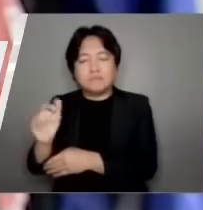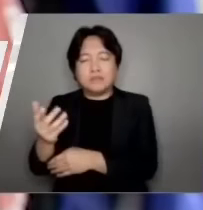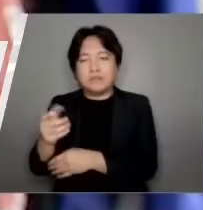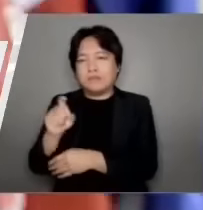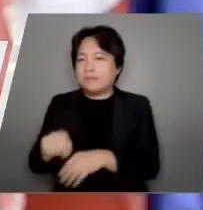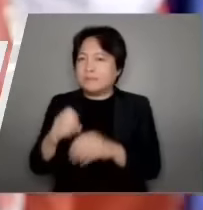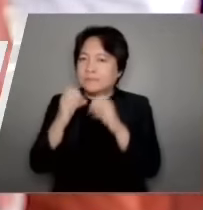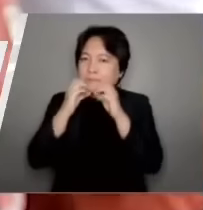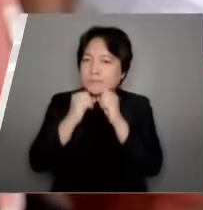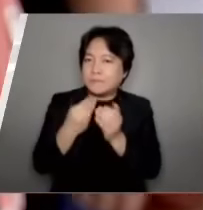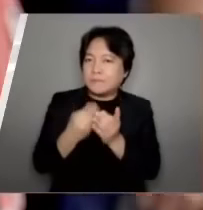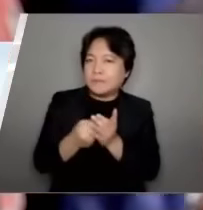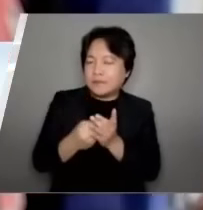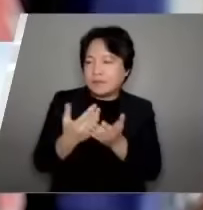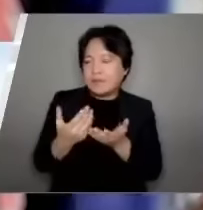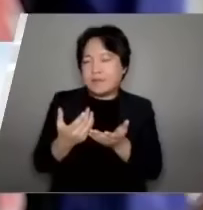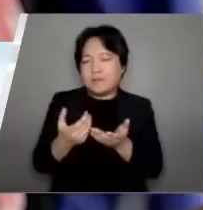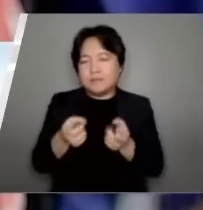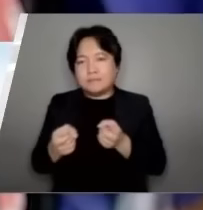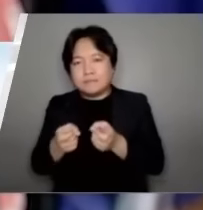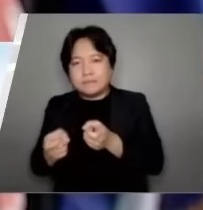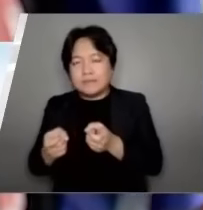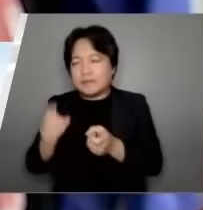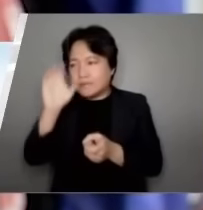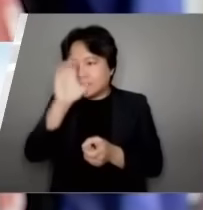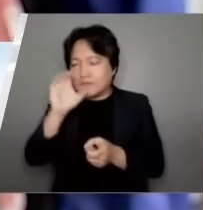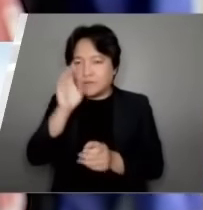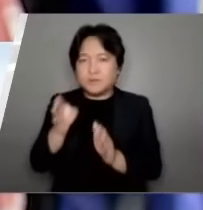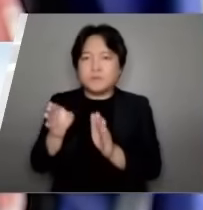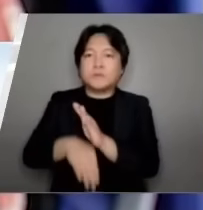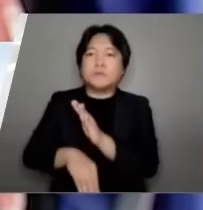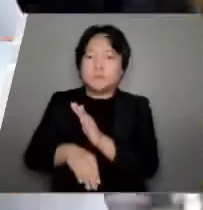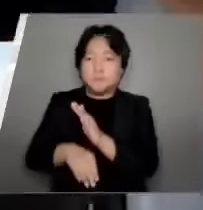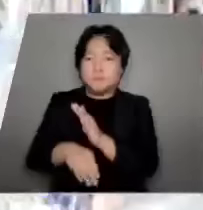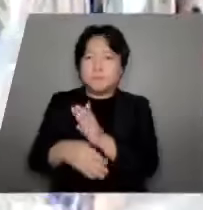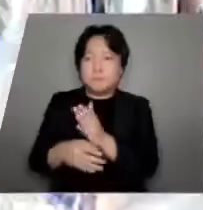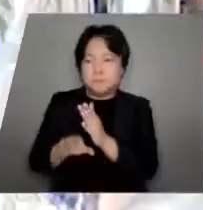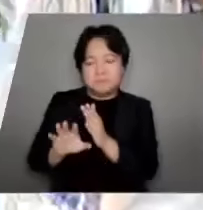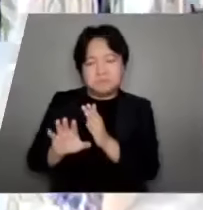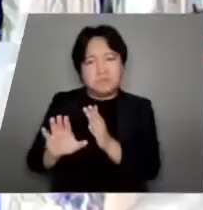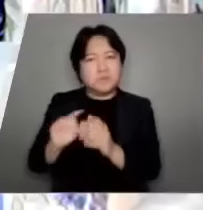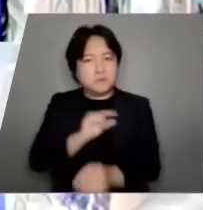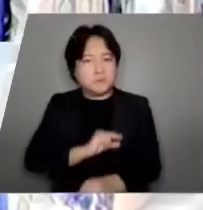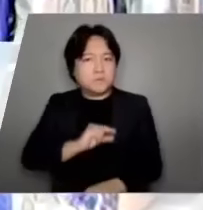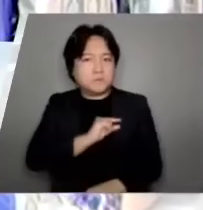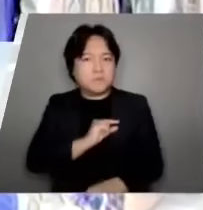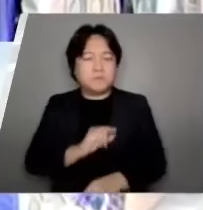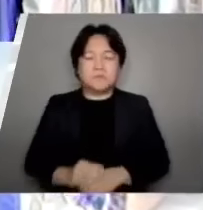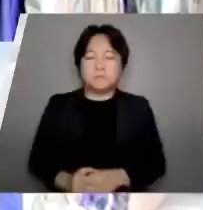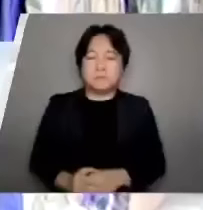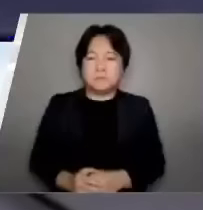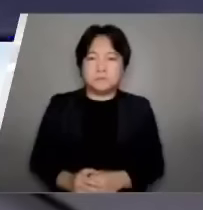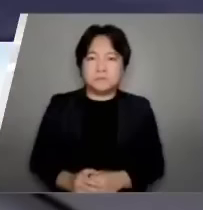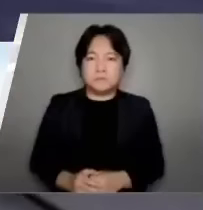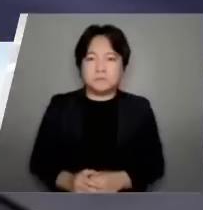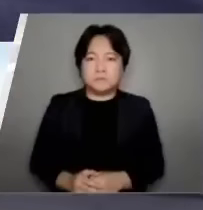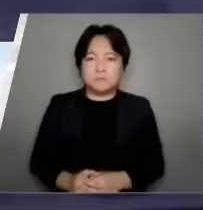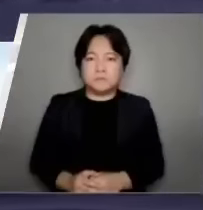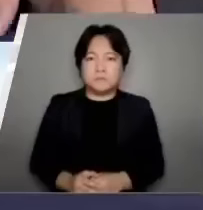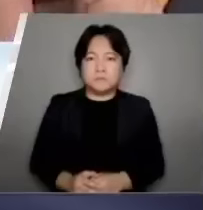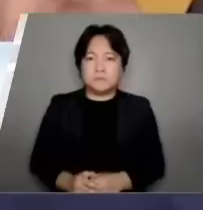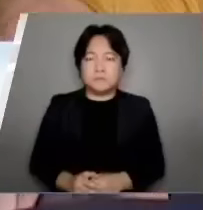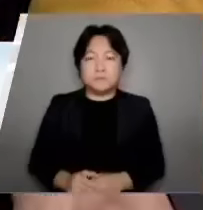buhay. Doon po tayo sa medyo mura pero may kalidad naman po. Sa pwesto ni Aling City, di raw